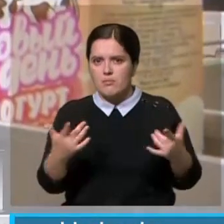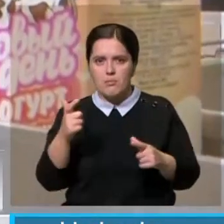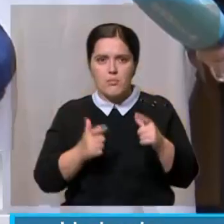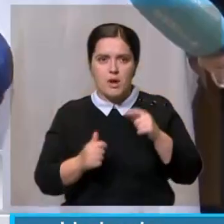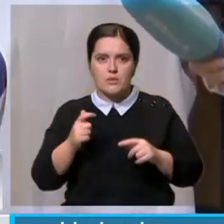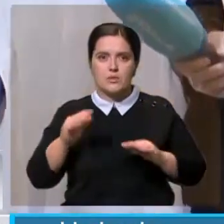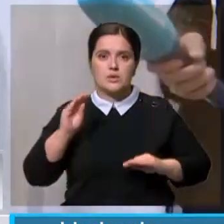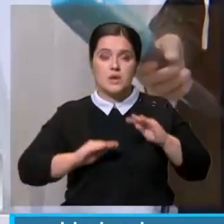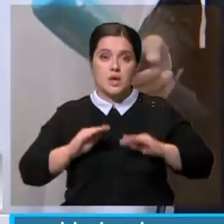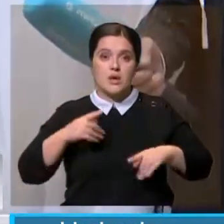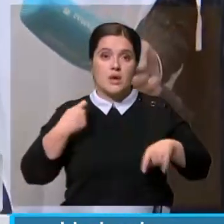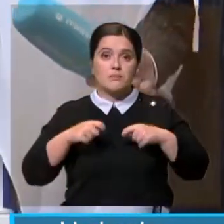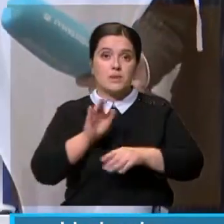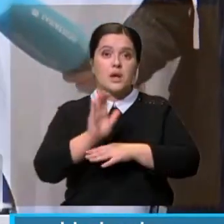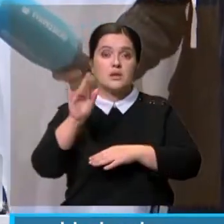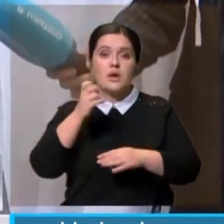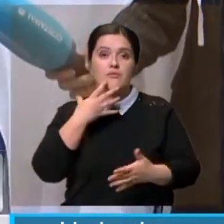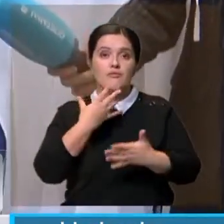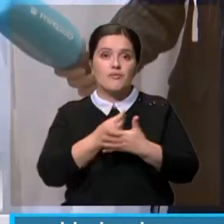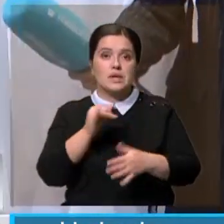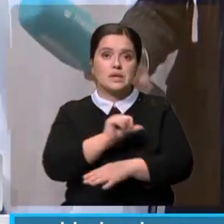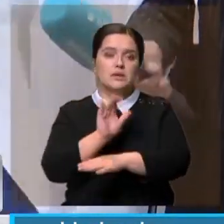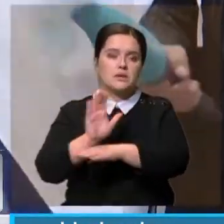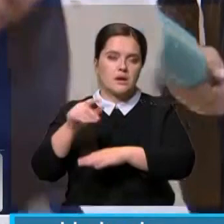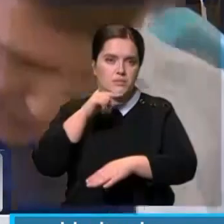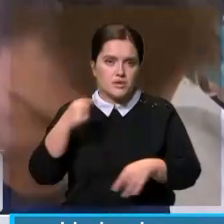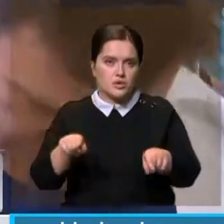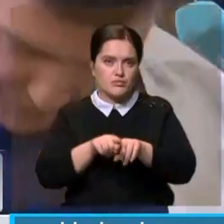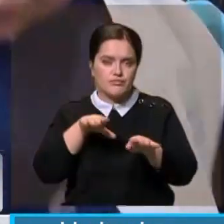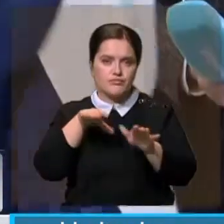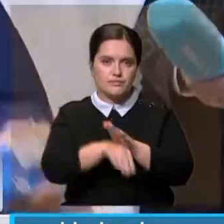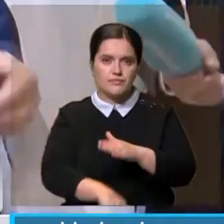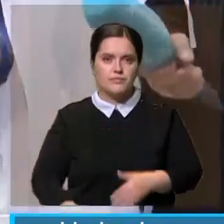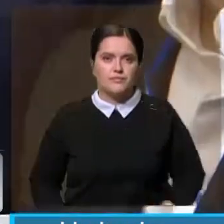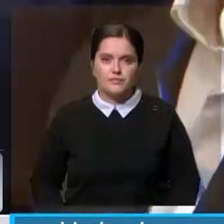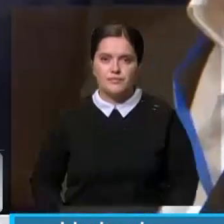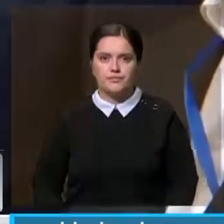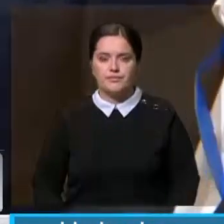видов молочной продукции. Товар отправляют на внутренний рынок и на экспорт в Россию.